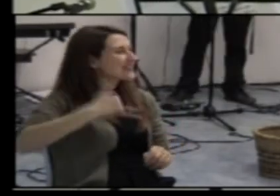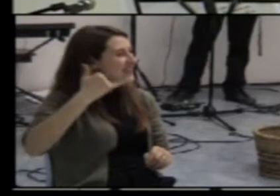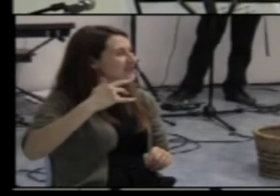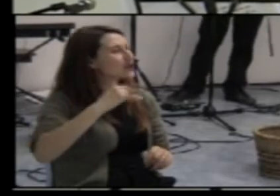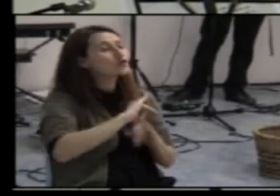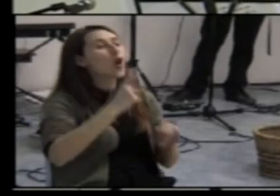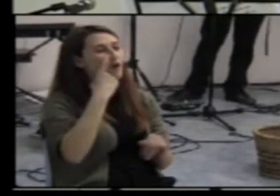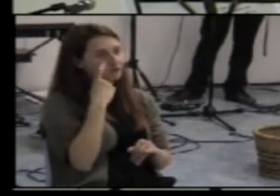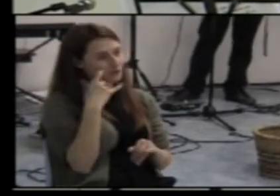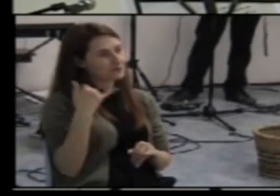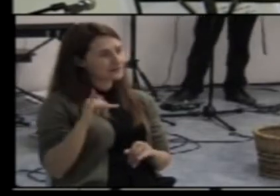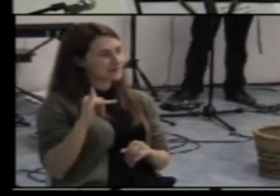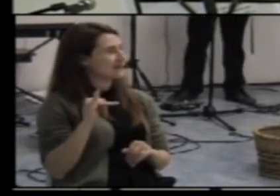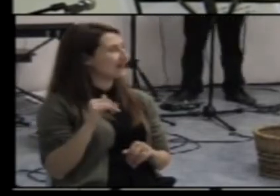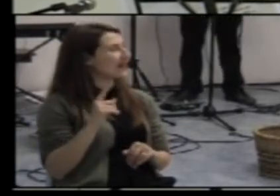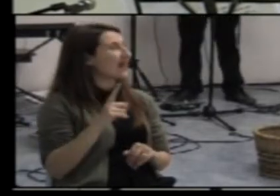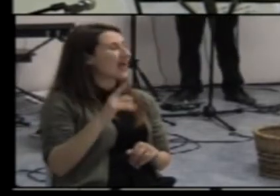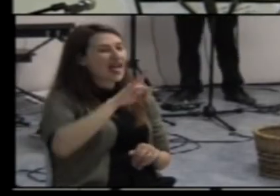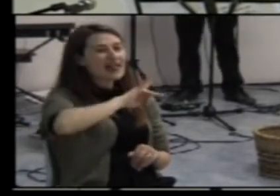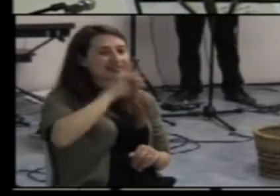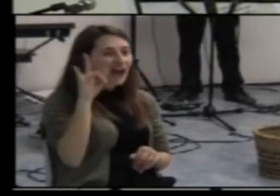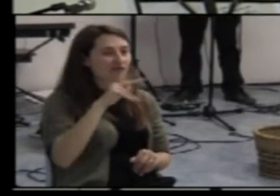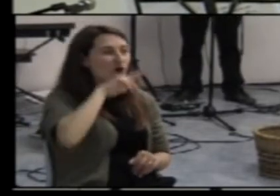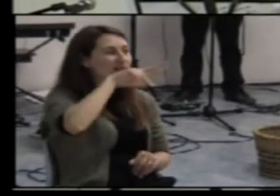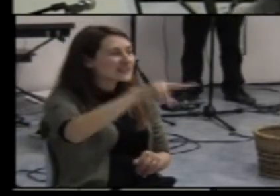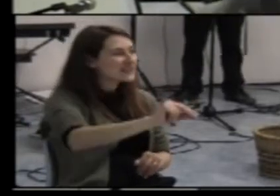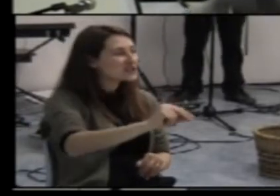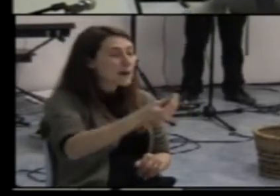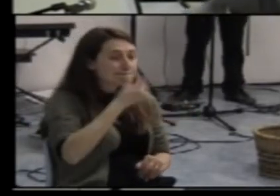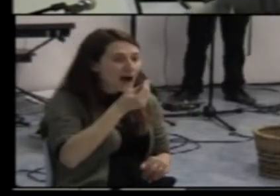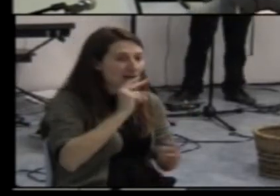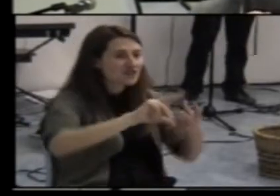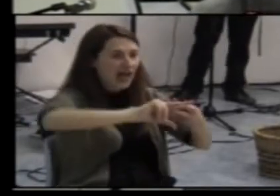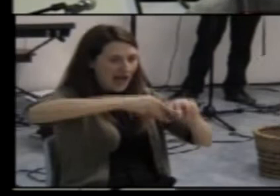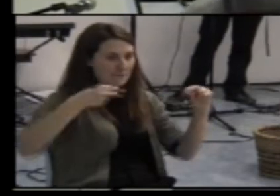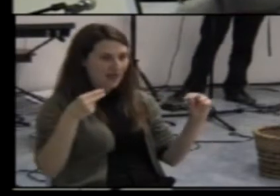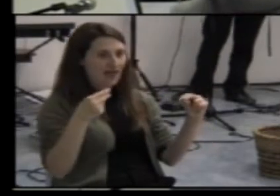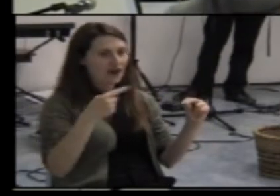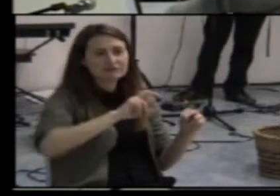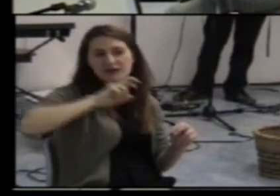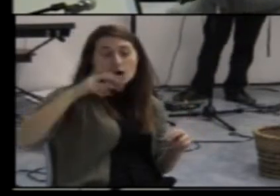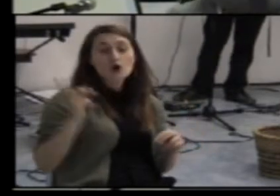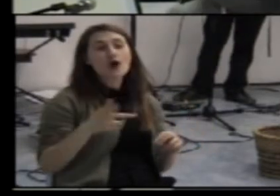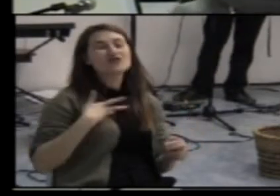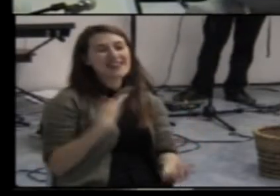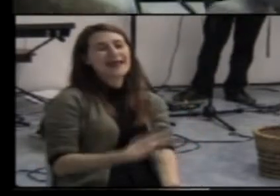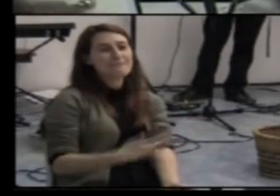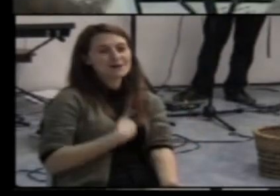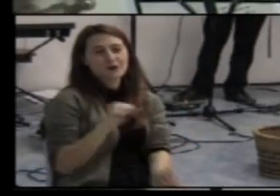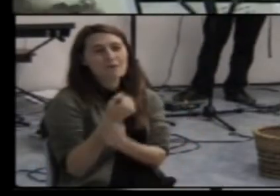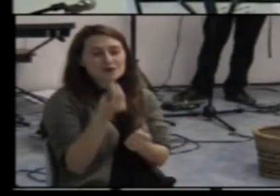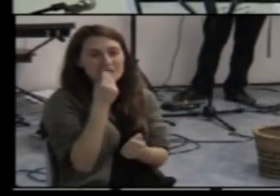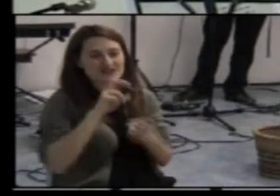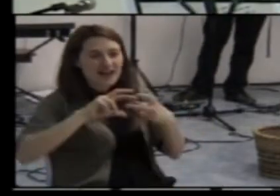allora che cosa fa? Dice: vieni, dai, mangia questa caramella. No, guarda, io ho il diabete, non posso mangiare le cose dolci. No,